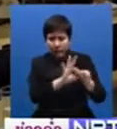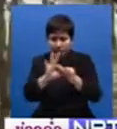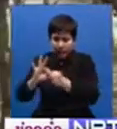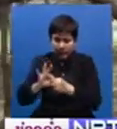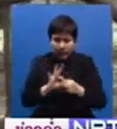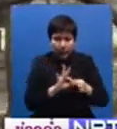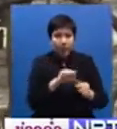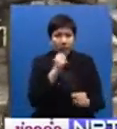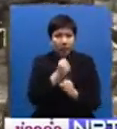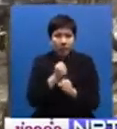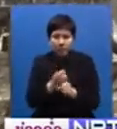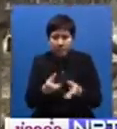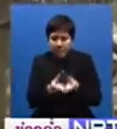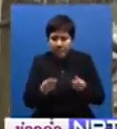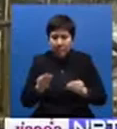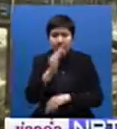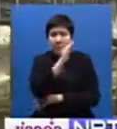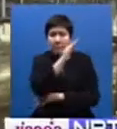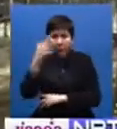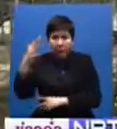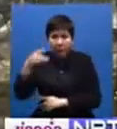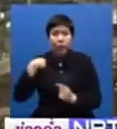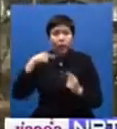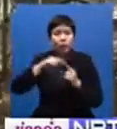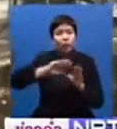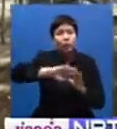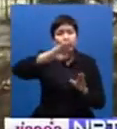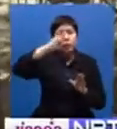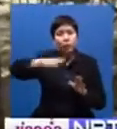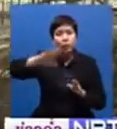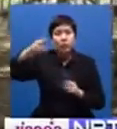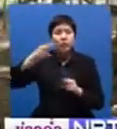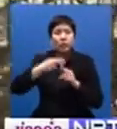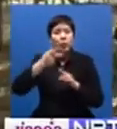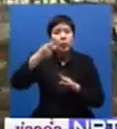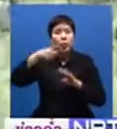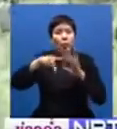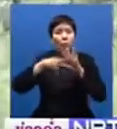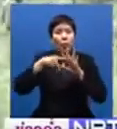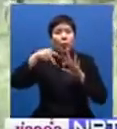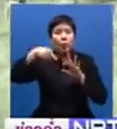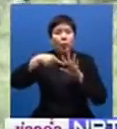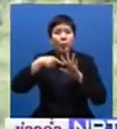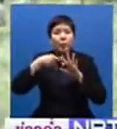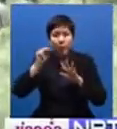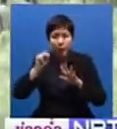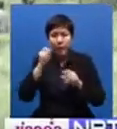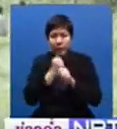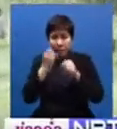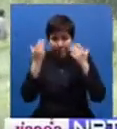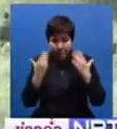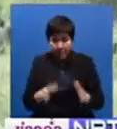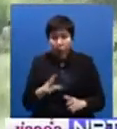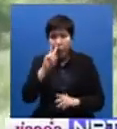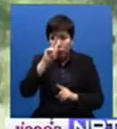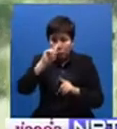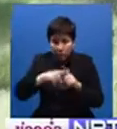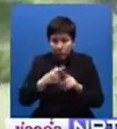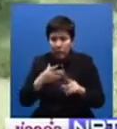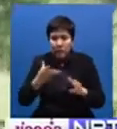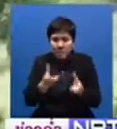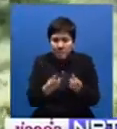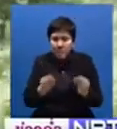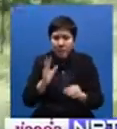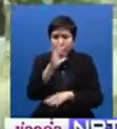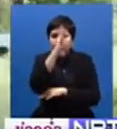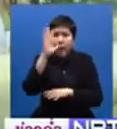ผลการปฏิบัติการทวงคืนพื้นป่าบนเทือกเขาภูพานซึ่งดำเนินบริการมากกว่า 2เดือนสามารถยึดคืนพื้นที่ป่าสงวน